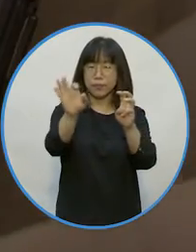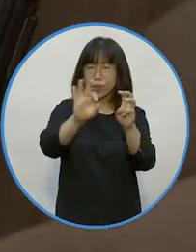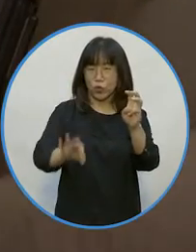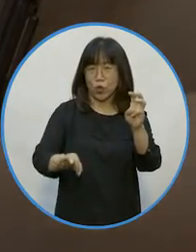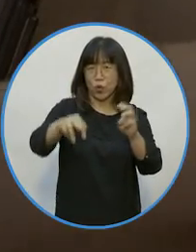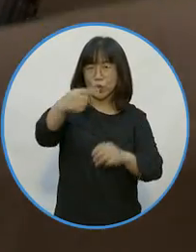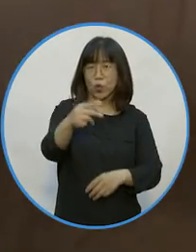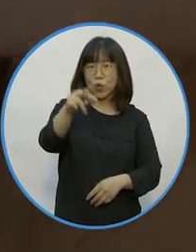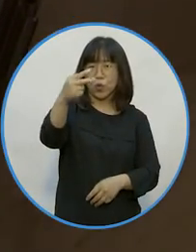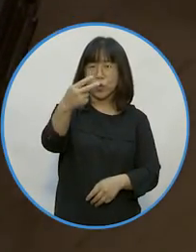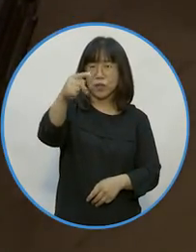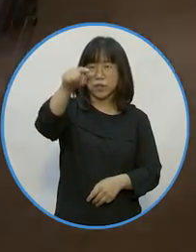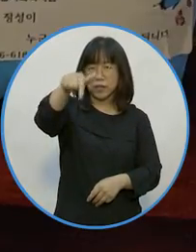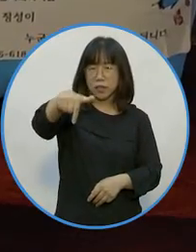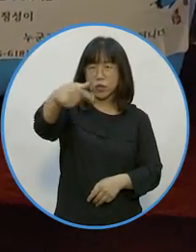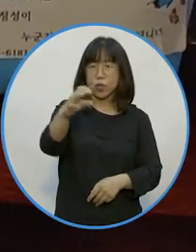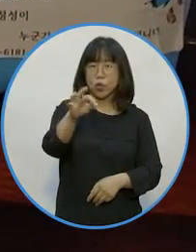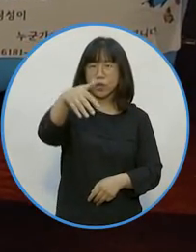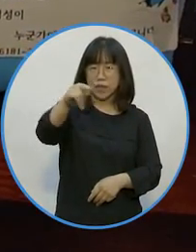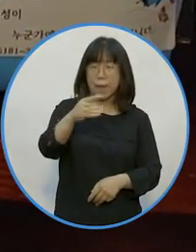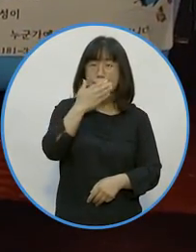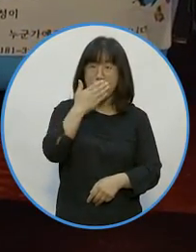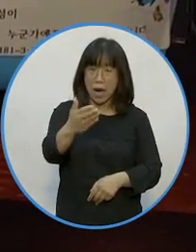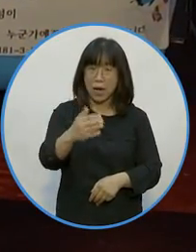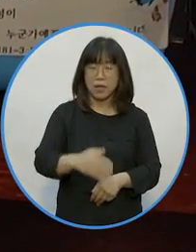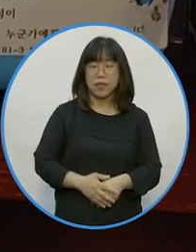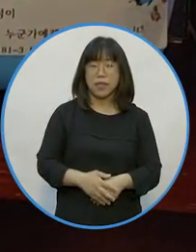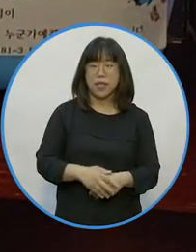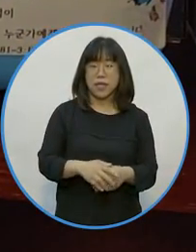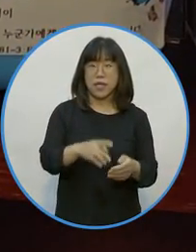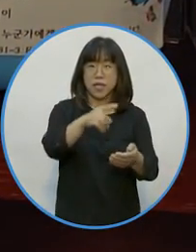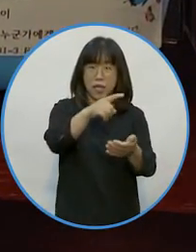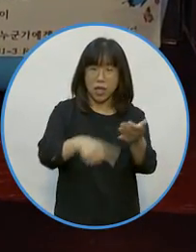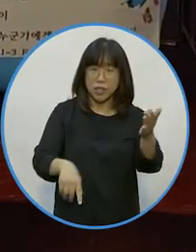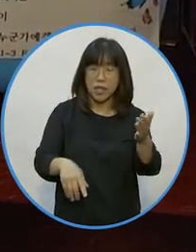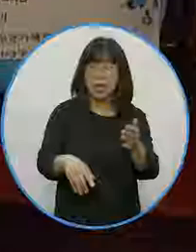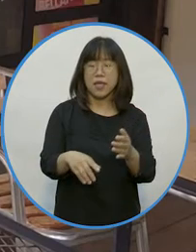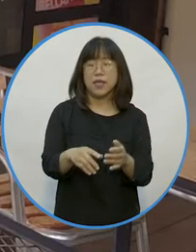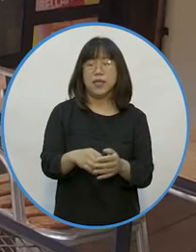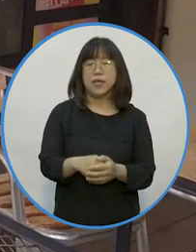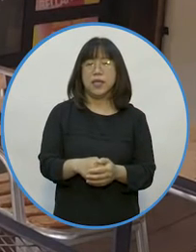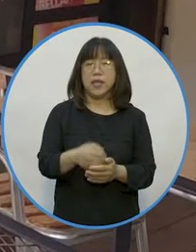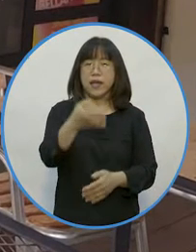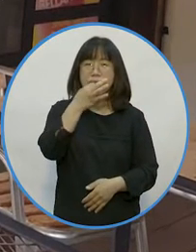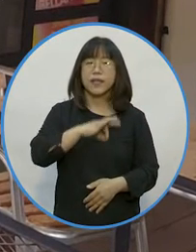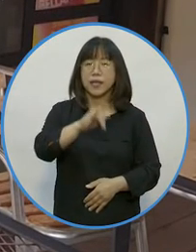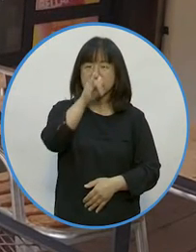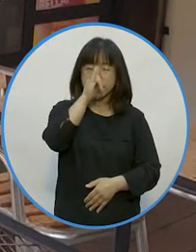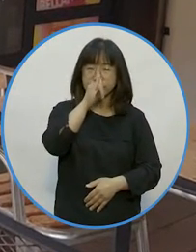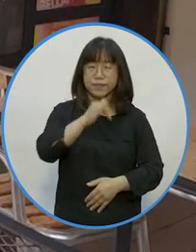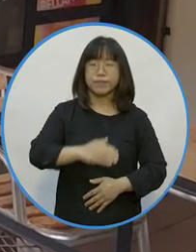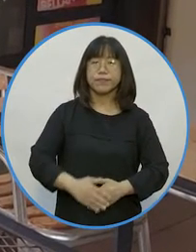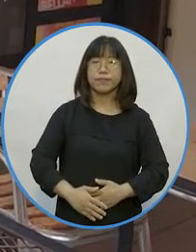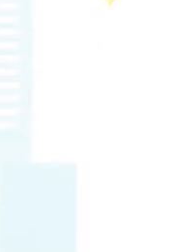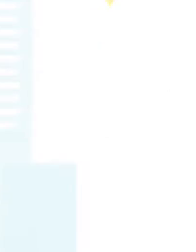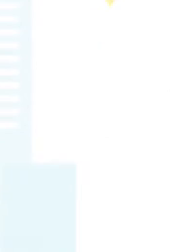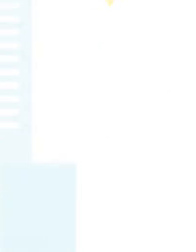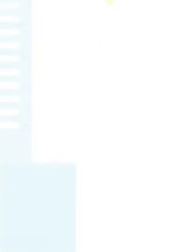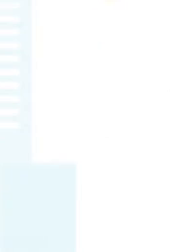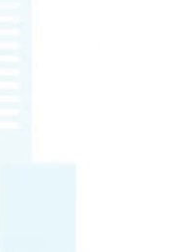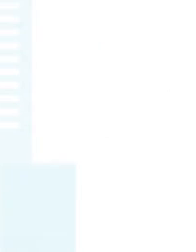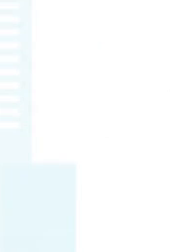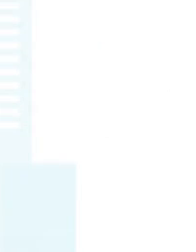소득공제와 할인 혜택까지 받을 수 있으며 가맹점은 상품권 결제 수수료 0% 혜택을 받게 됩니다.